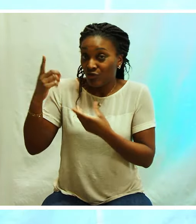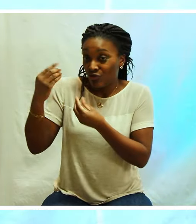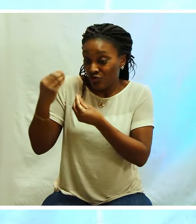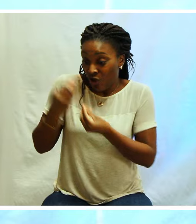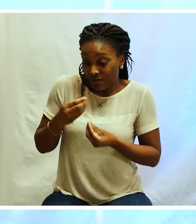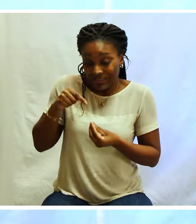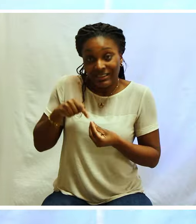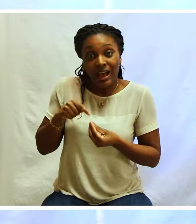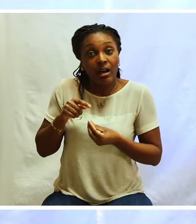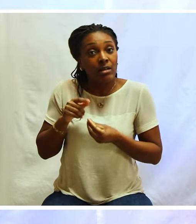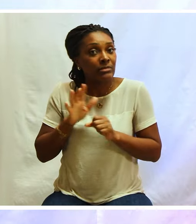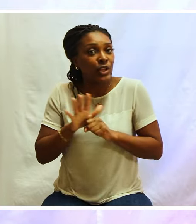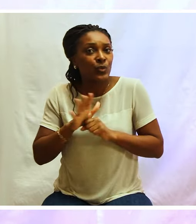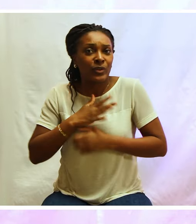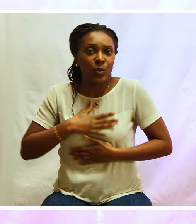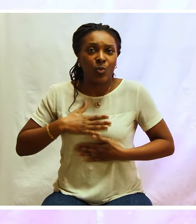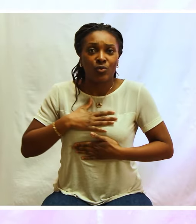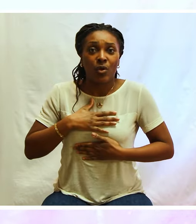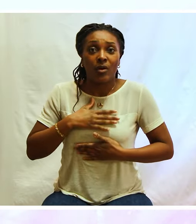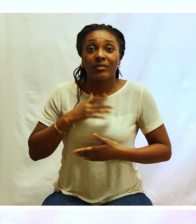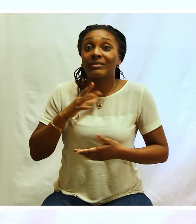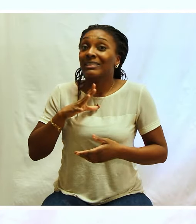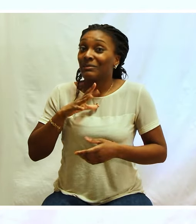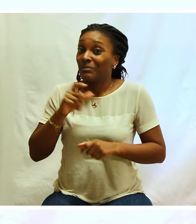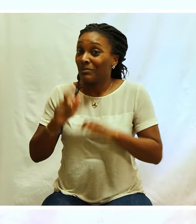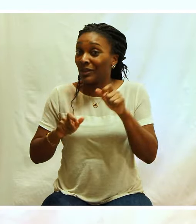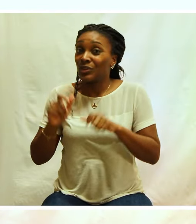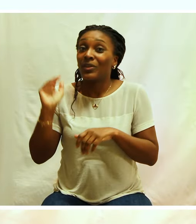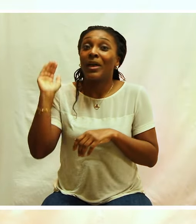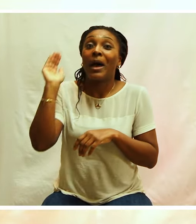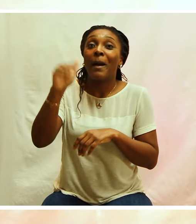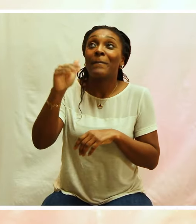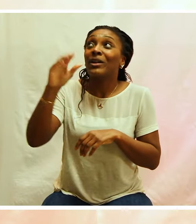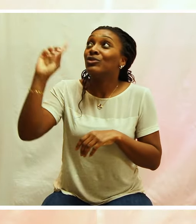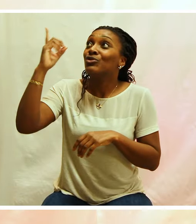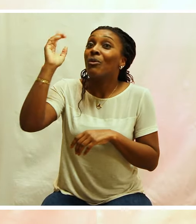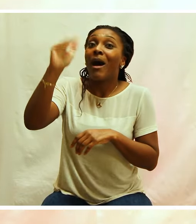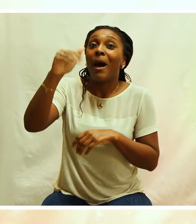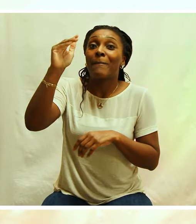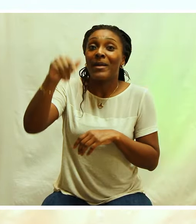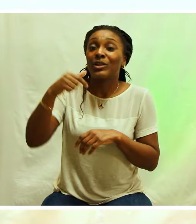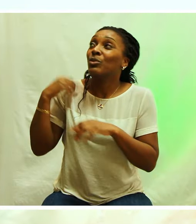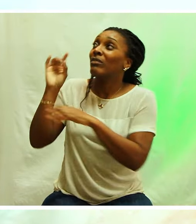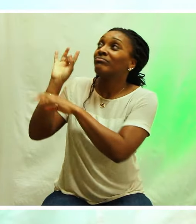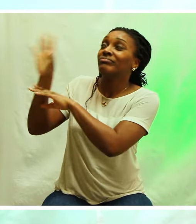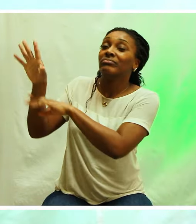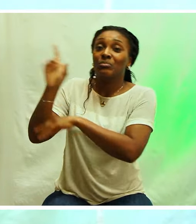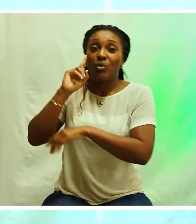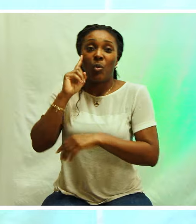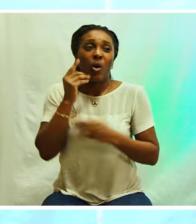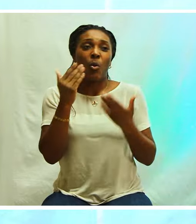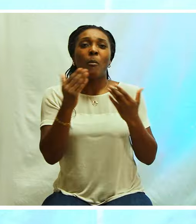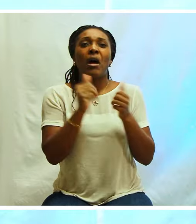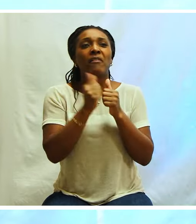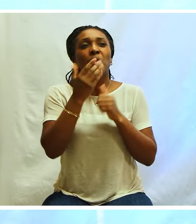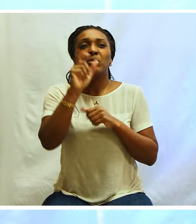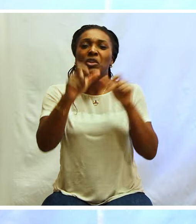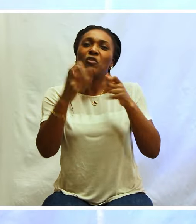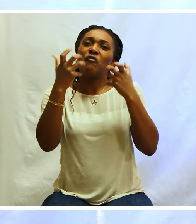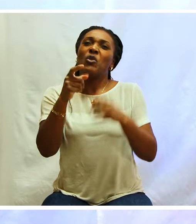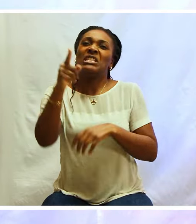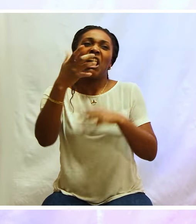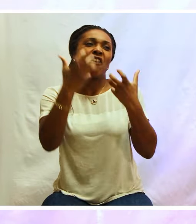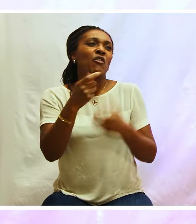Parfois, tu peux rejeter l'appel de Dieu sur ta vie parce que tu te compares aux autres. C'est une erreur. Premièrement, il leur donne à chacun pas